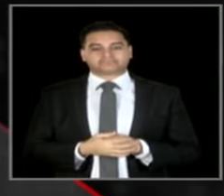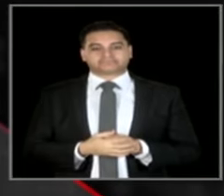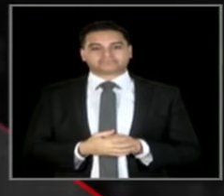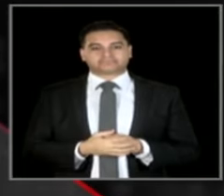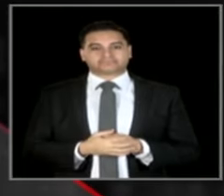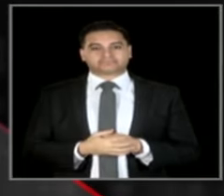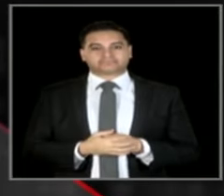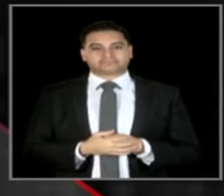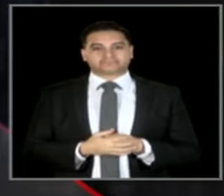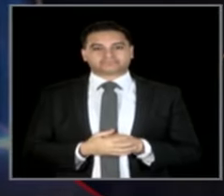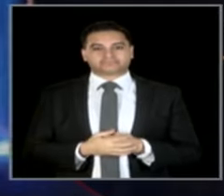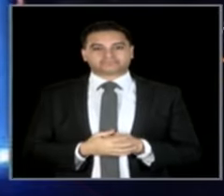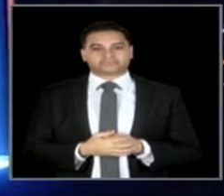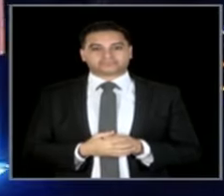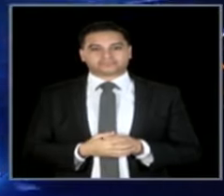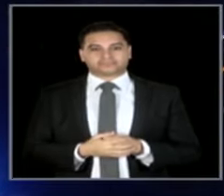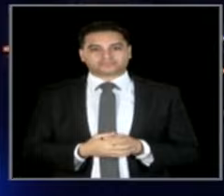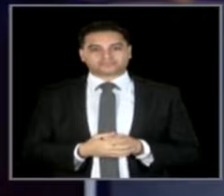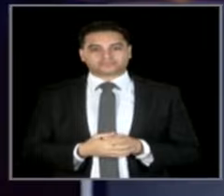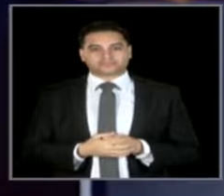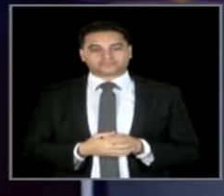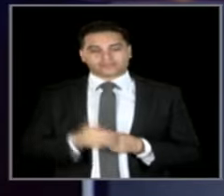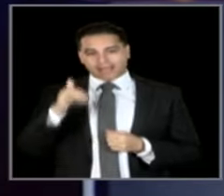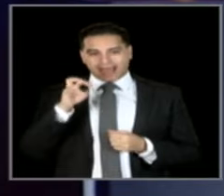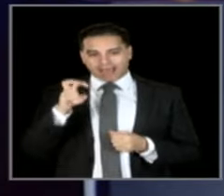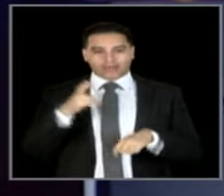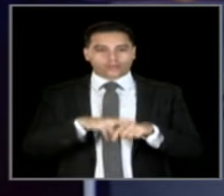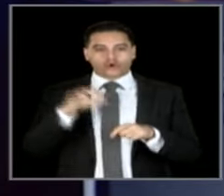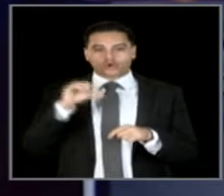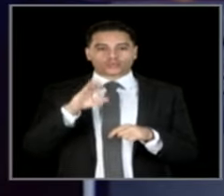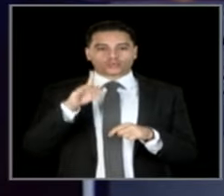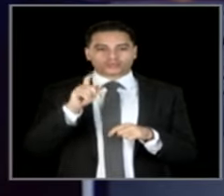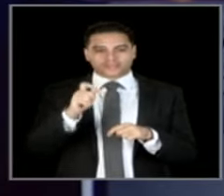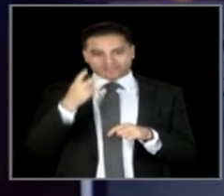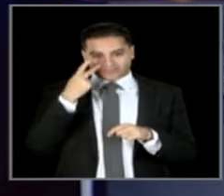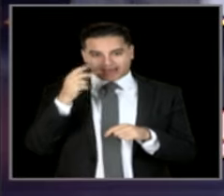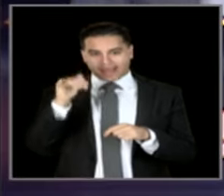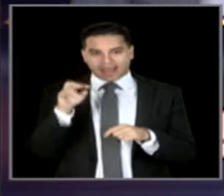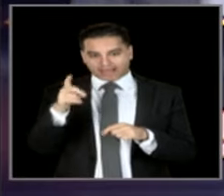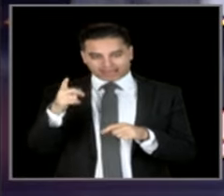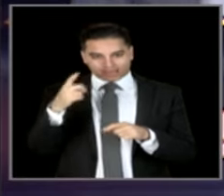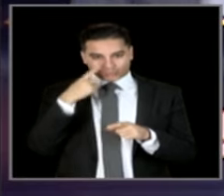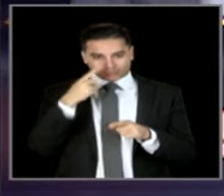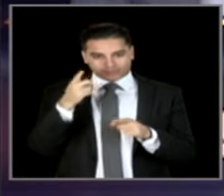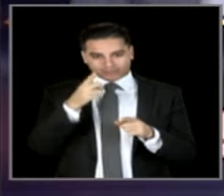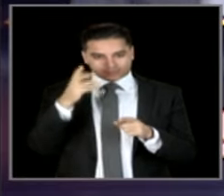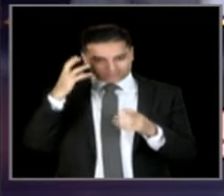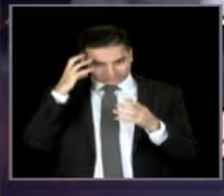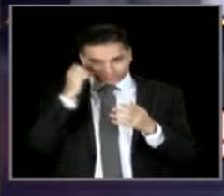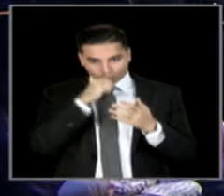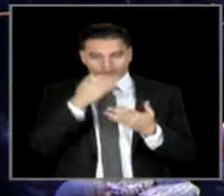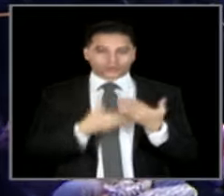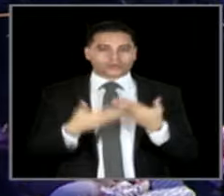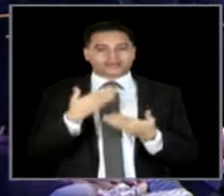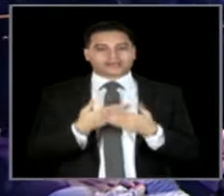تحت الضغط ايه ويوسف يوسف وايه يوسف هتروح تسمع اغنيه وترجع لنا تاني